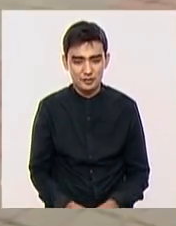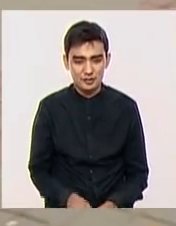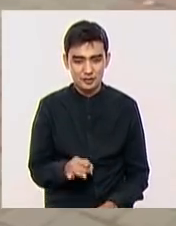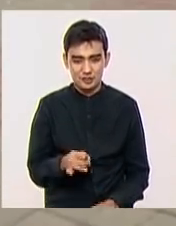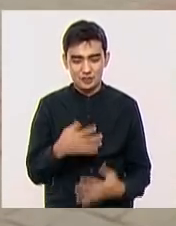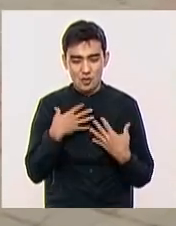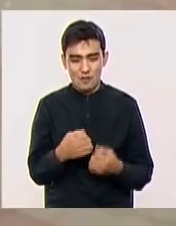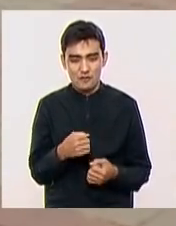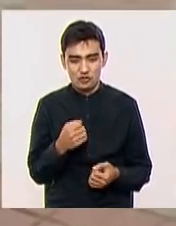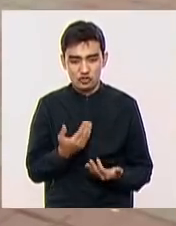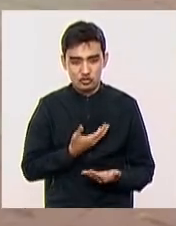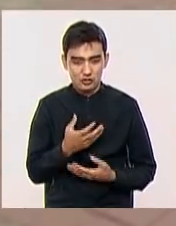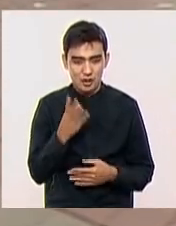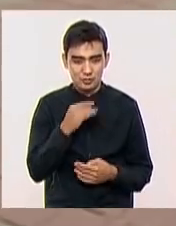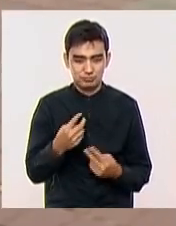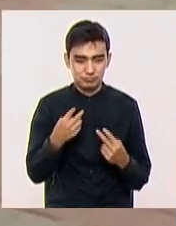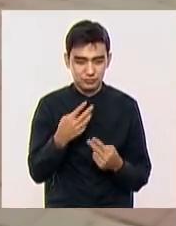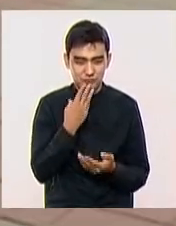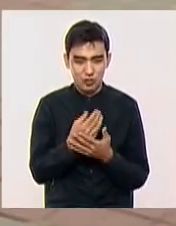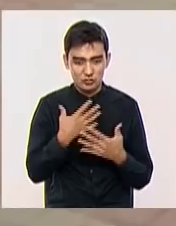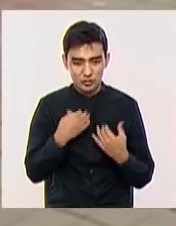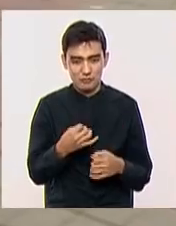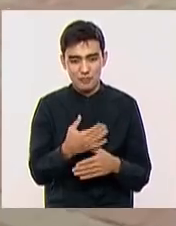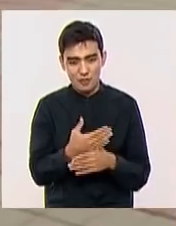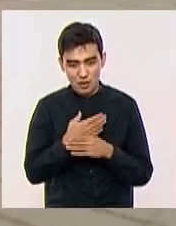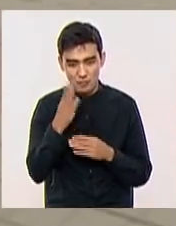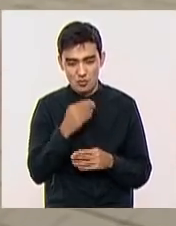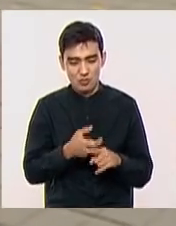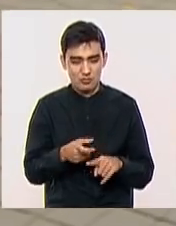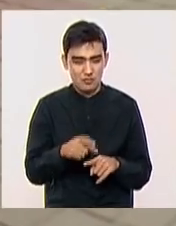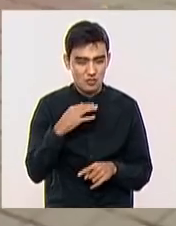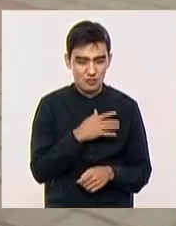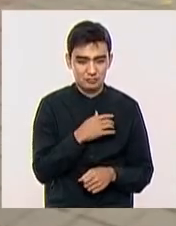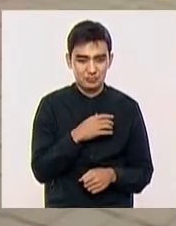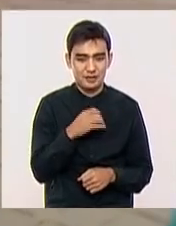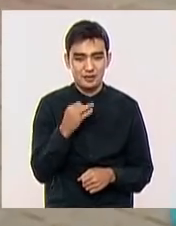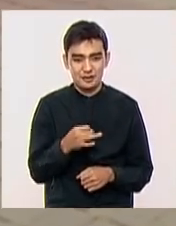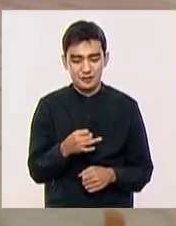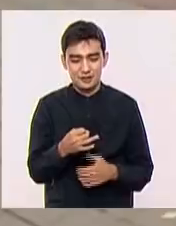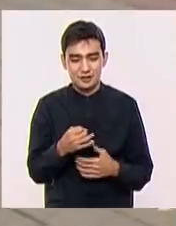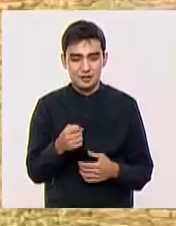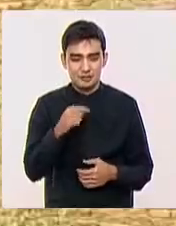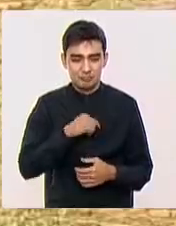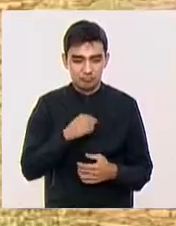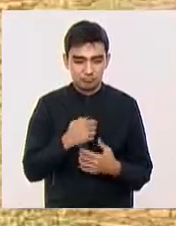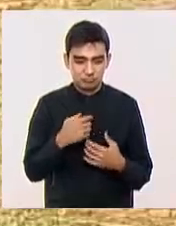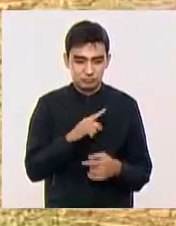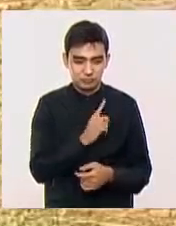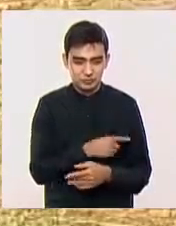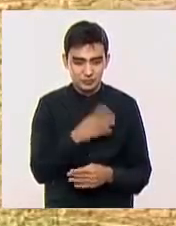здоровый образ жизни, следить за своим здоровьем. Помогает очень много укрепить организм.